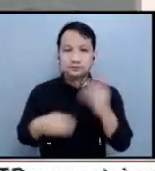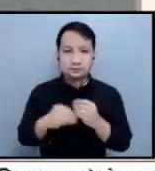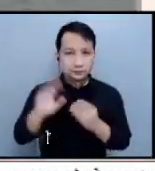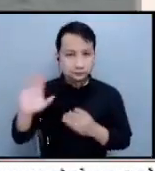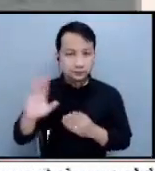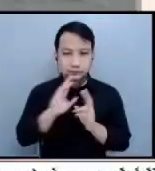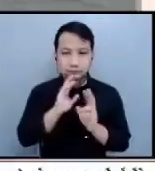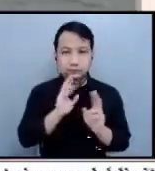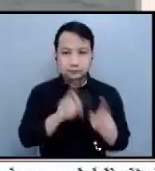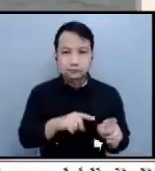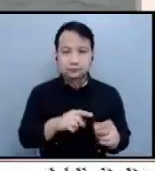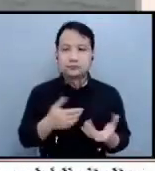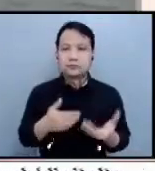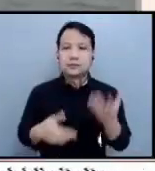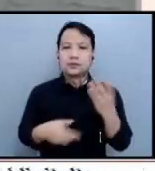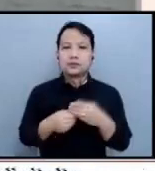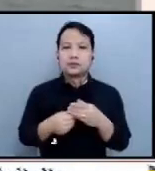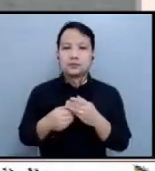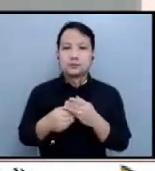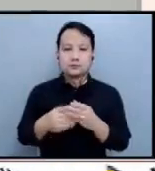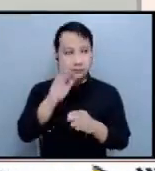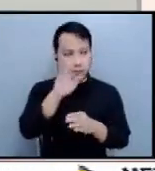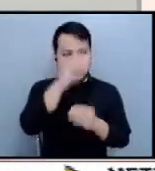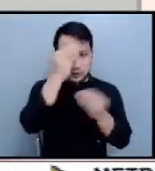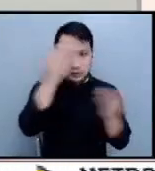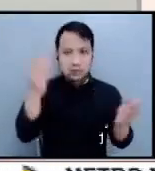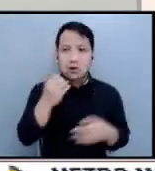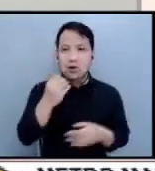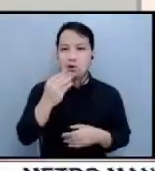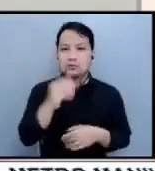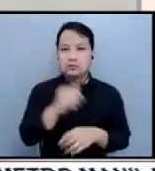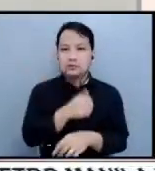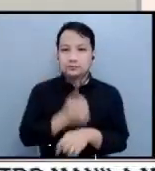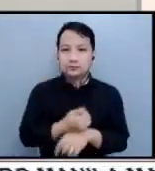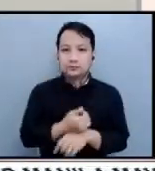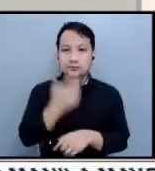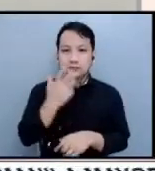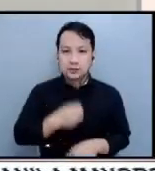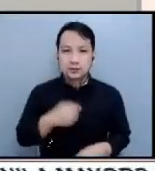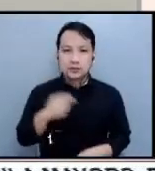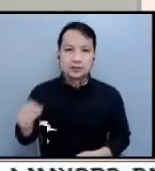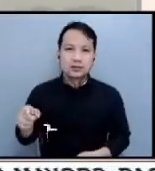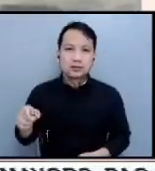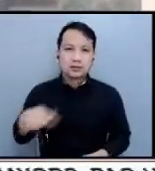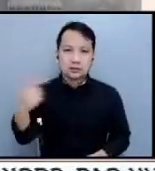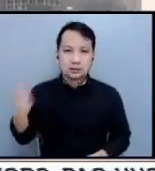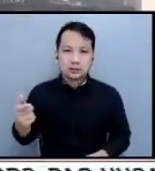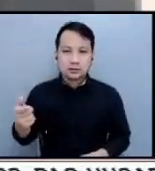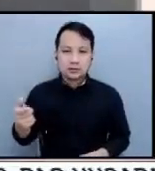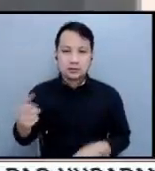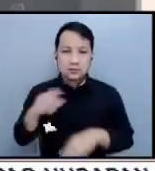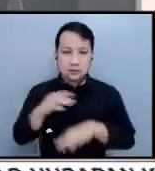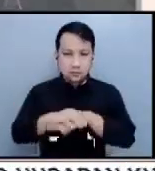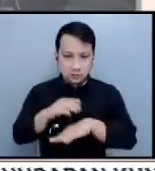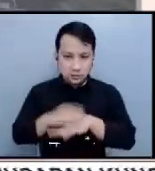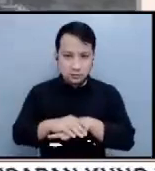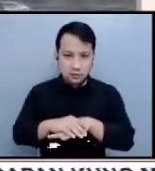ay idinudulog na natin sa Hong Kong authorities ang sino mang employer na basta na lang